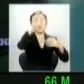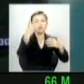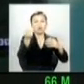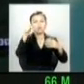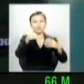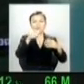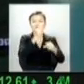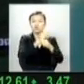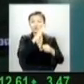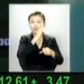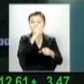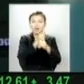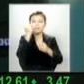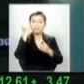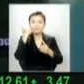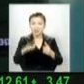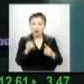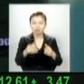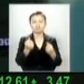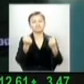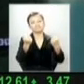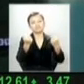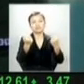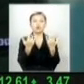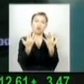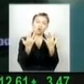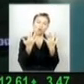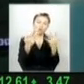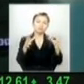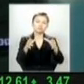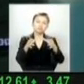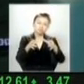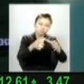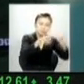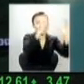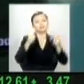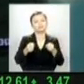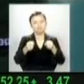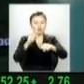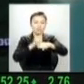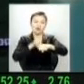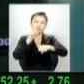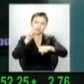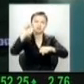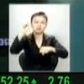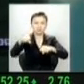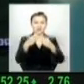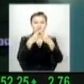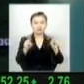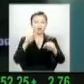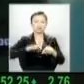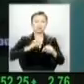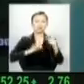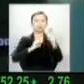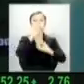ไม่ได้ก็ขอให้ลดความเร็วนะครับให้กลุ่มของผู้ชุมนุมนั้นเคลื่อนที่ไปก่อนแม้ว่าท่านอาจจะเสียเวลาบ้างแต่ก็จะเป็นประโยชน์ต่อตัว